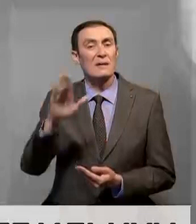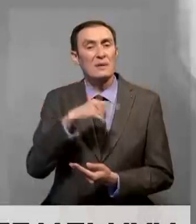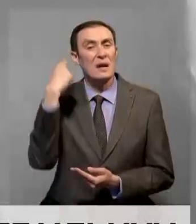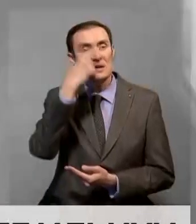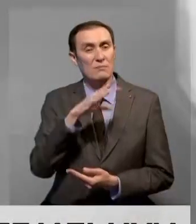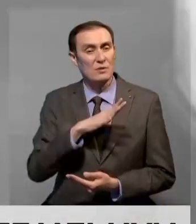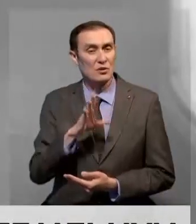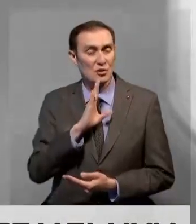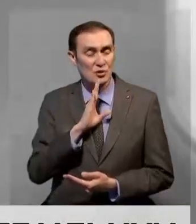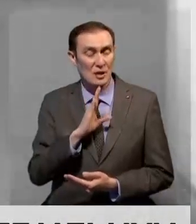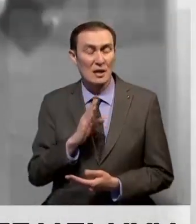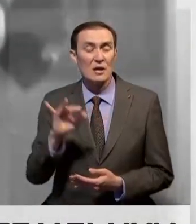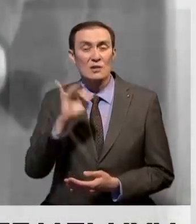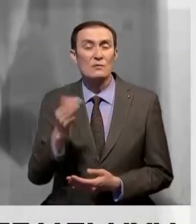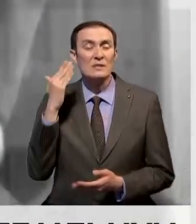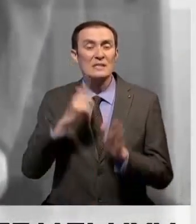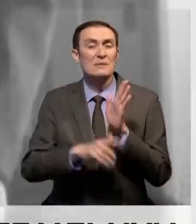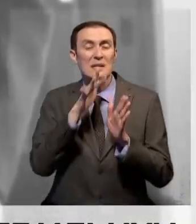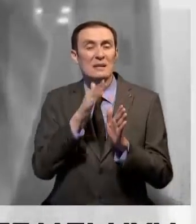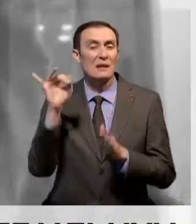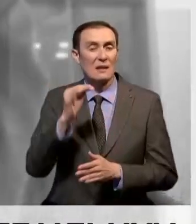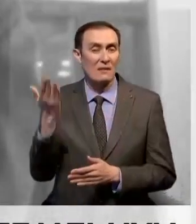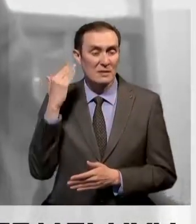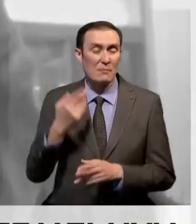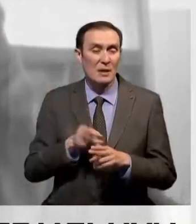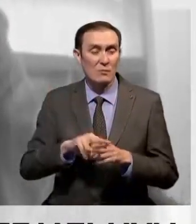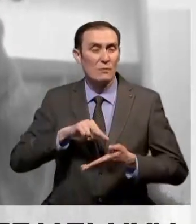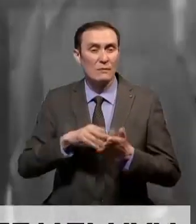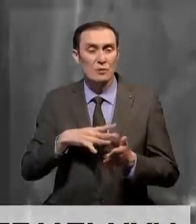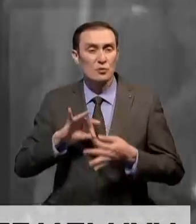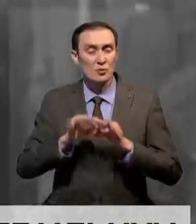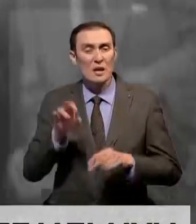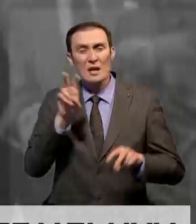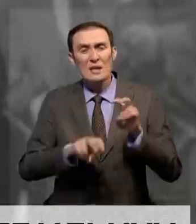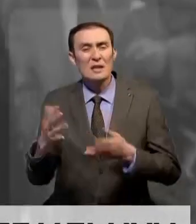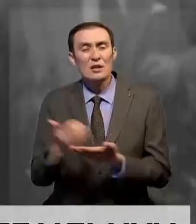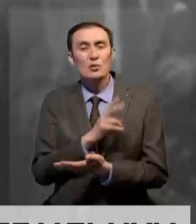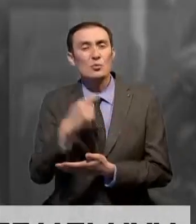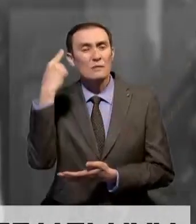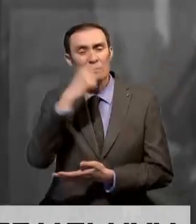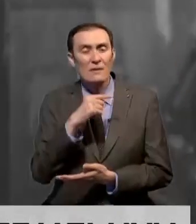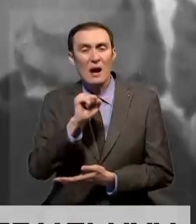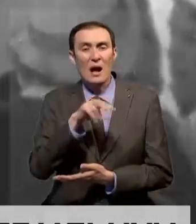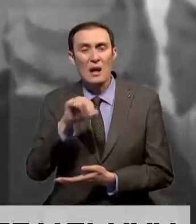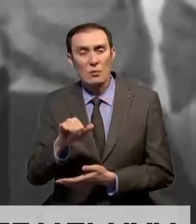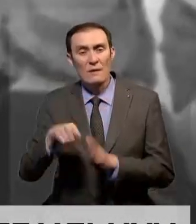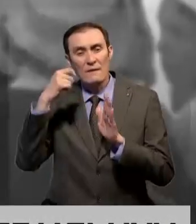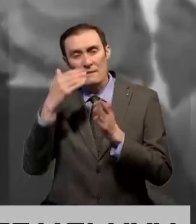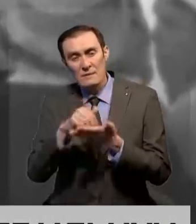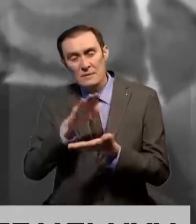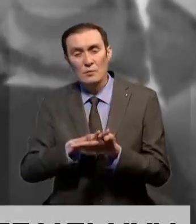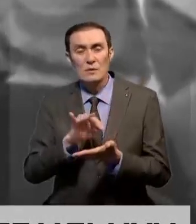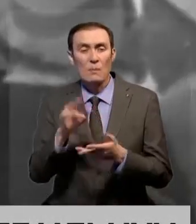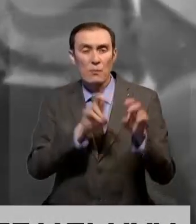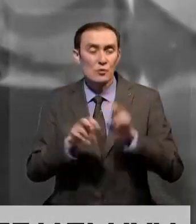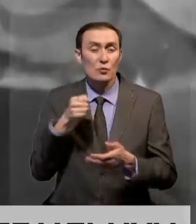женщина. Фильм затрагивает события 70-летней давности, поэтому задача стояла сложная – найти тех, кто лично знал Аллу, выкупить кинохронику, видеозаписи. В